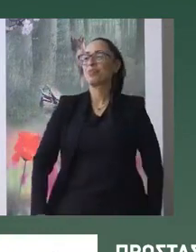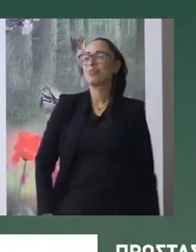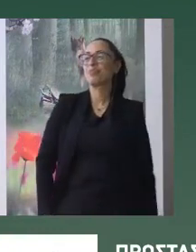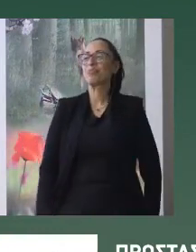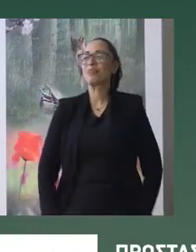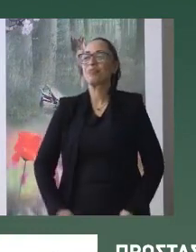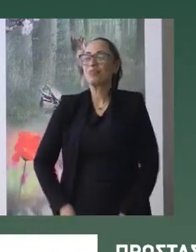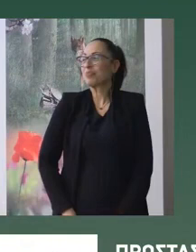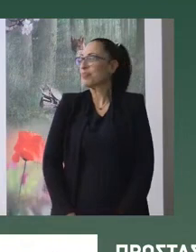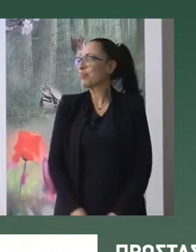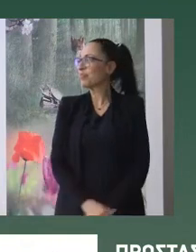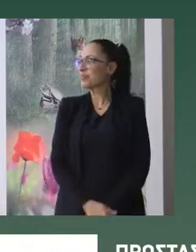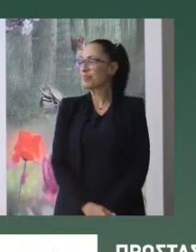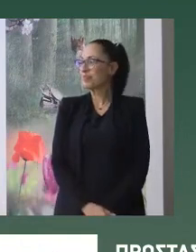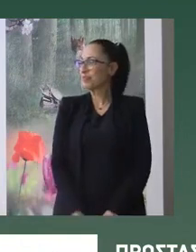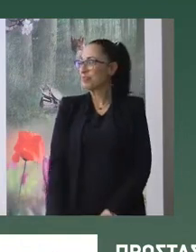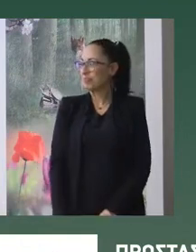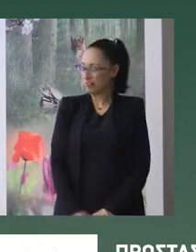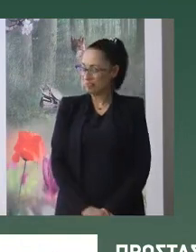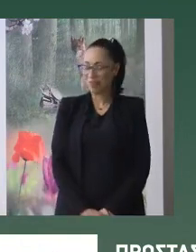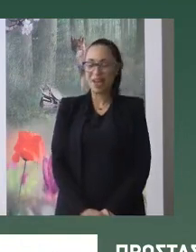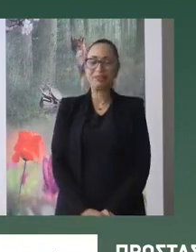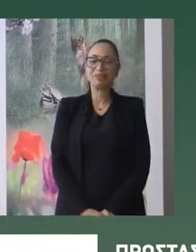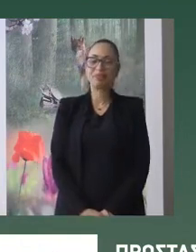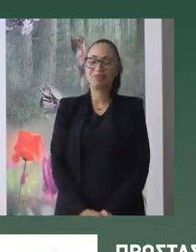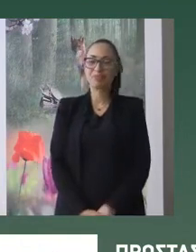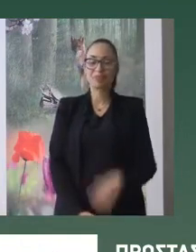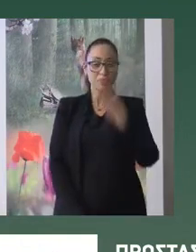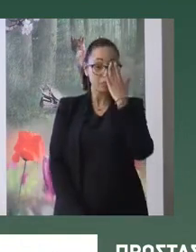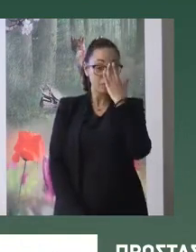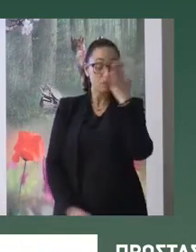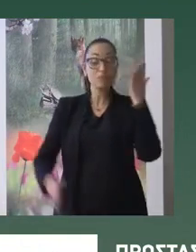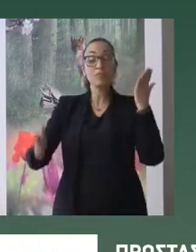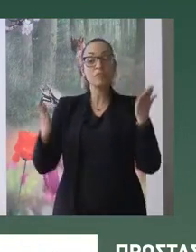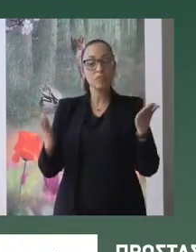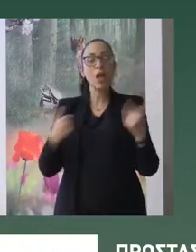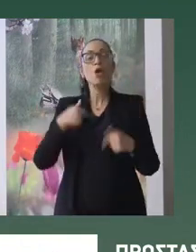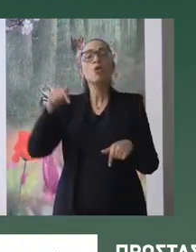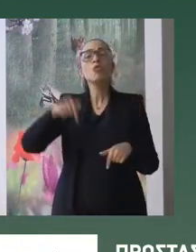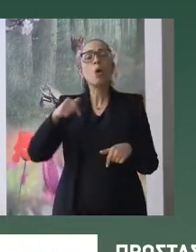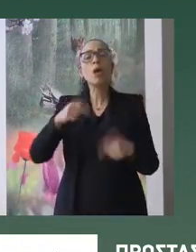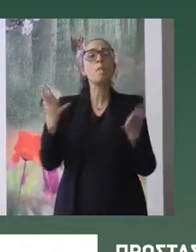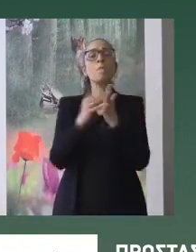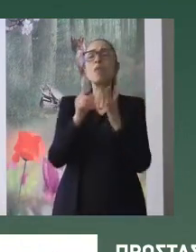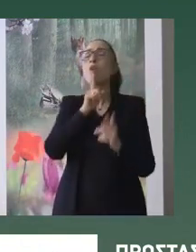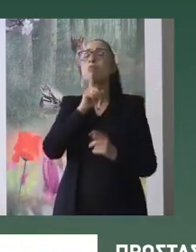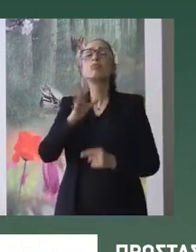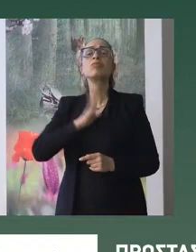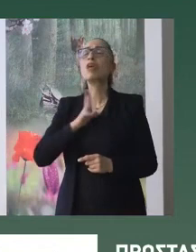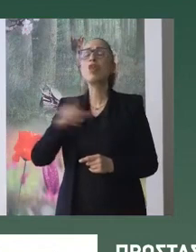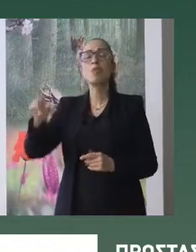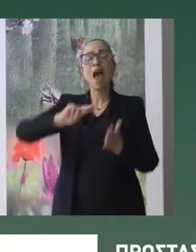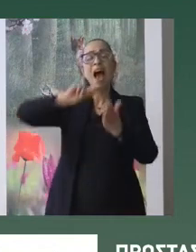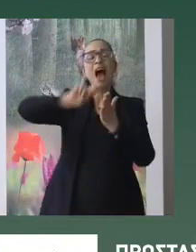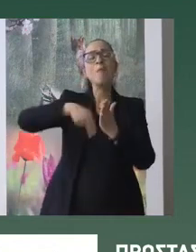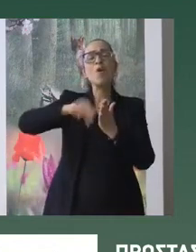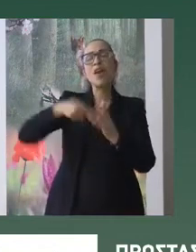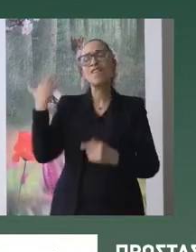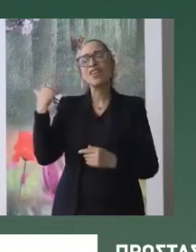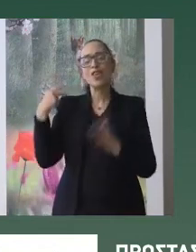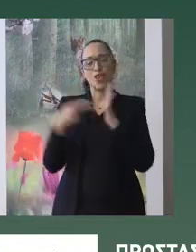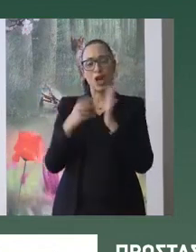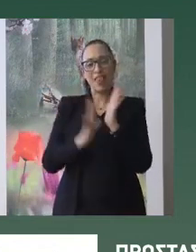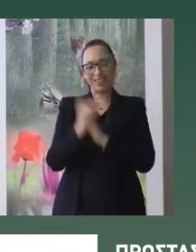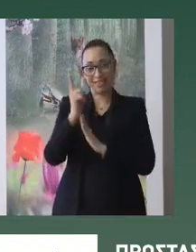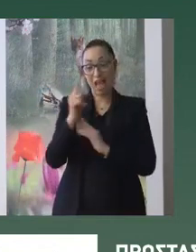Προς στιγμή μάλλον. Ναι. Να το βάλεις και με τους πολίτες, με τους ανθρώπους. Αυτή είναι η απογραφή του 11. Δυστυχώς δεν έχουμε το